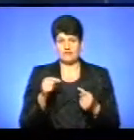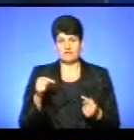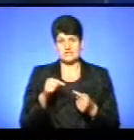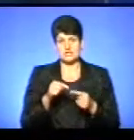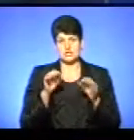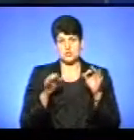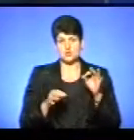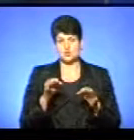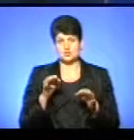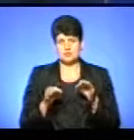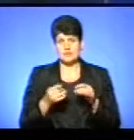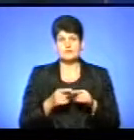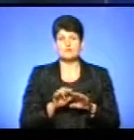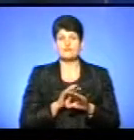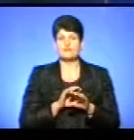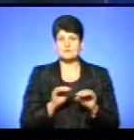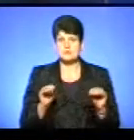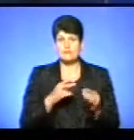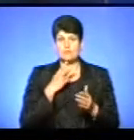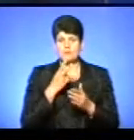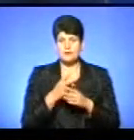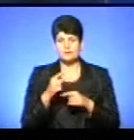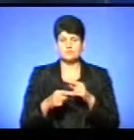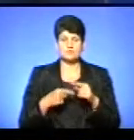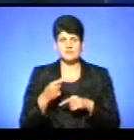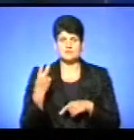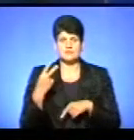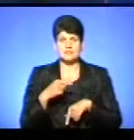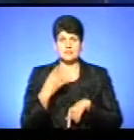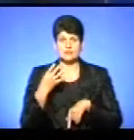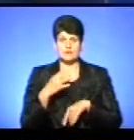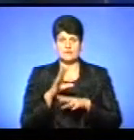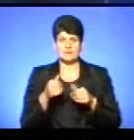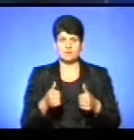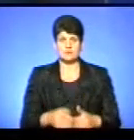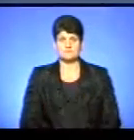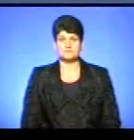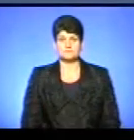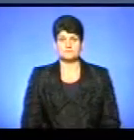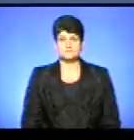На цьому у мене все. Побачимось вже о 20:40. На все добре.